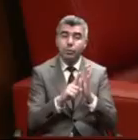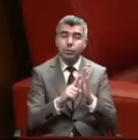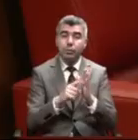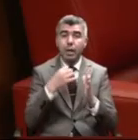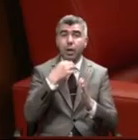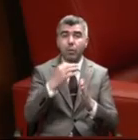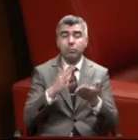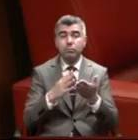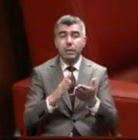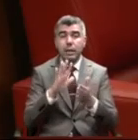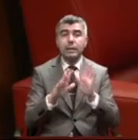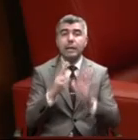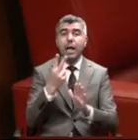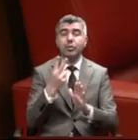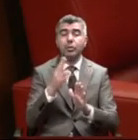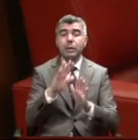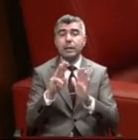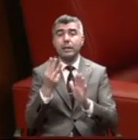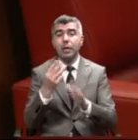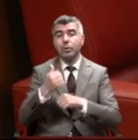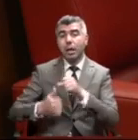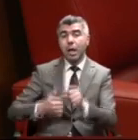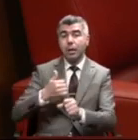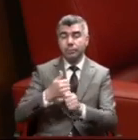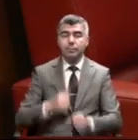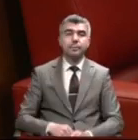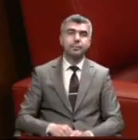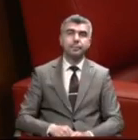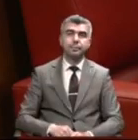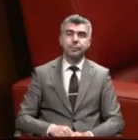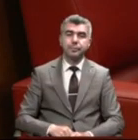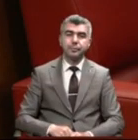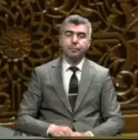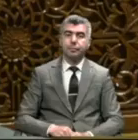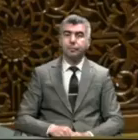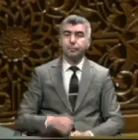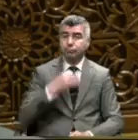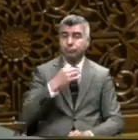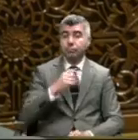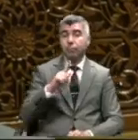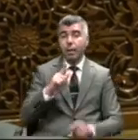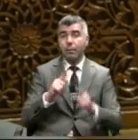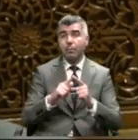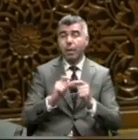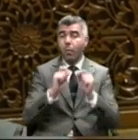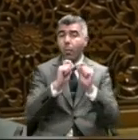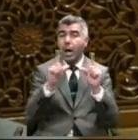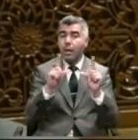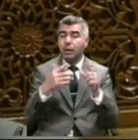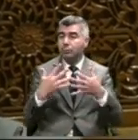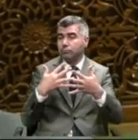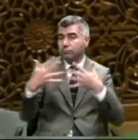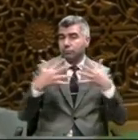واحد 12 ولا 13 13 سنه على الشفافيه وكنهدرو على النزاهه في